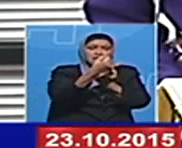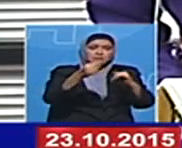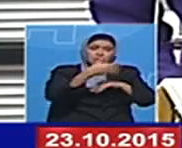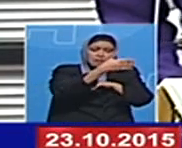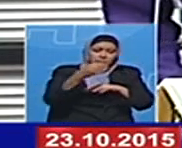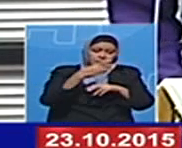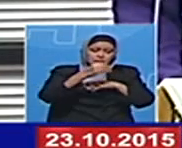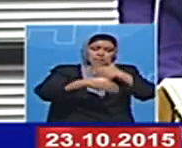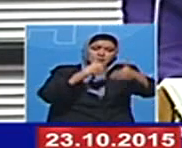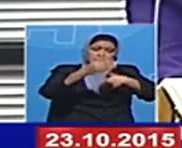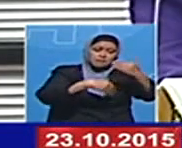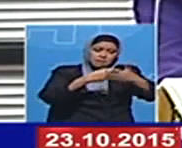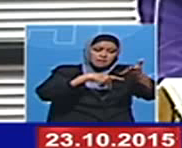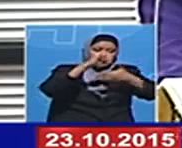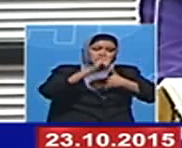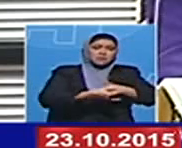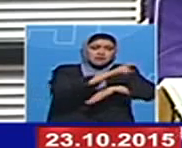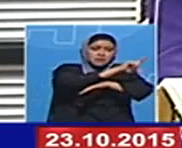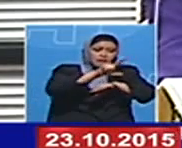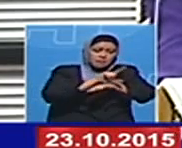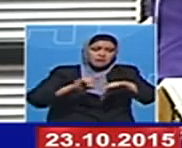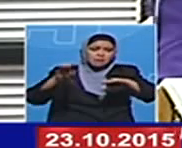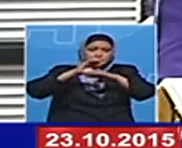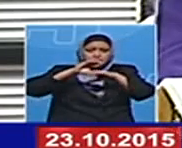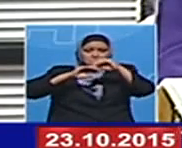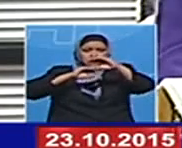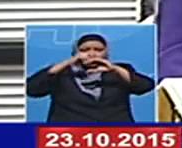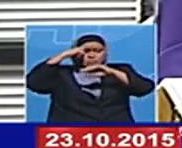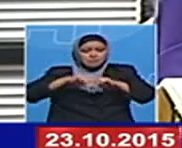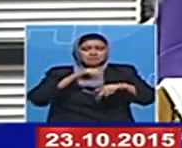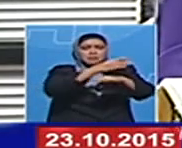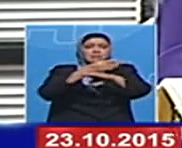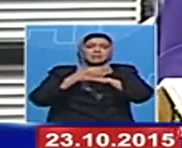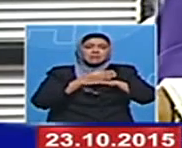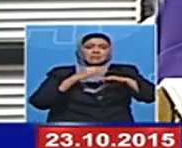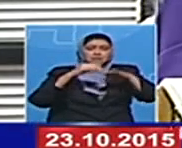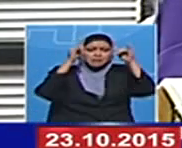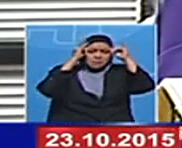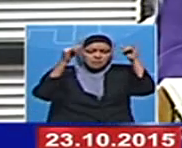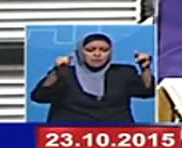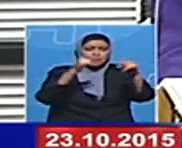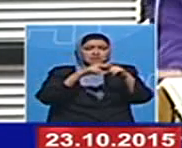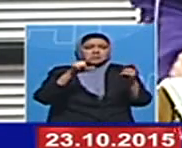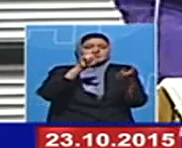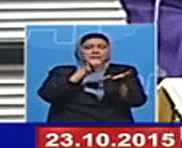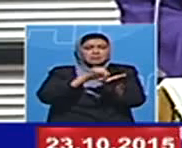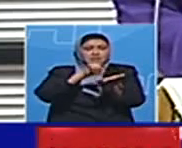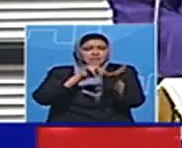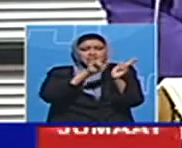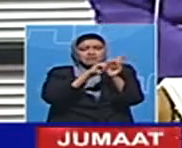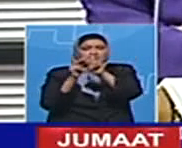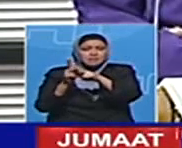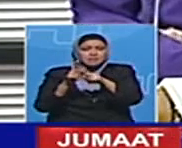pelaksanaan projek ladang pengganda untuk penternakan lembu Dan Ladang ayam kampung dalam mengolah dasar